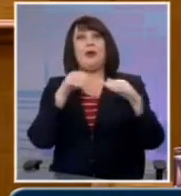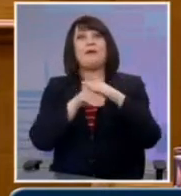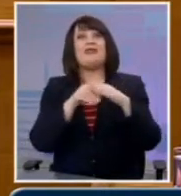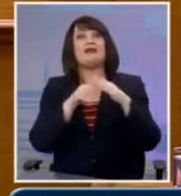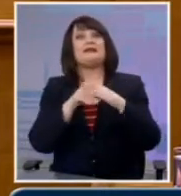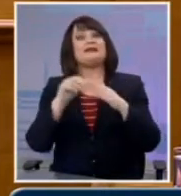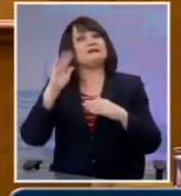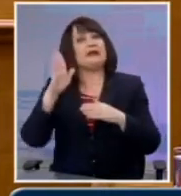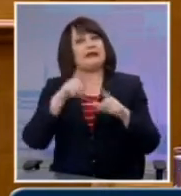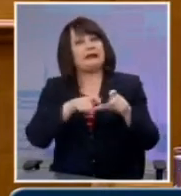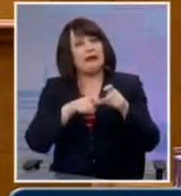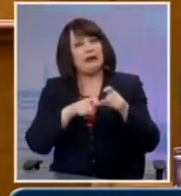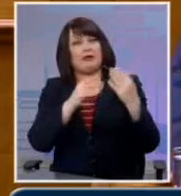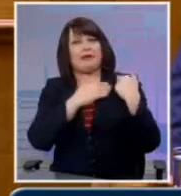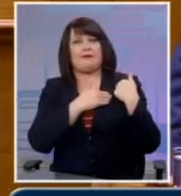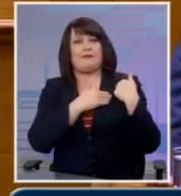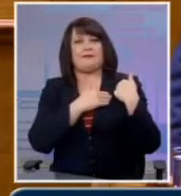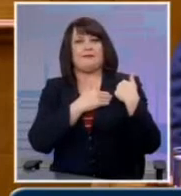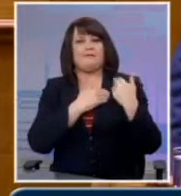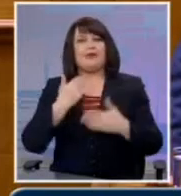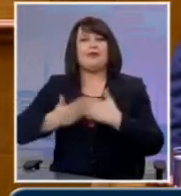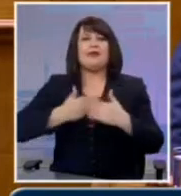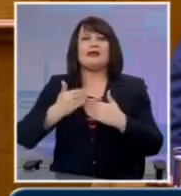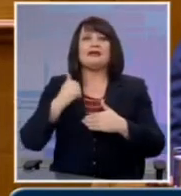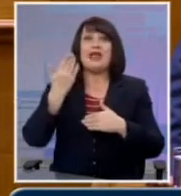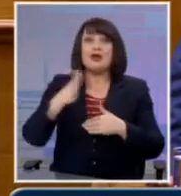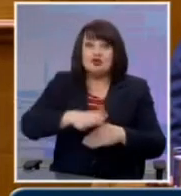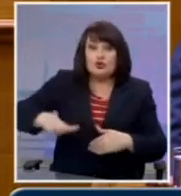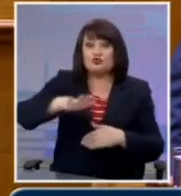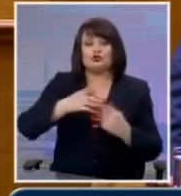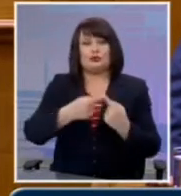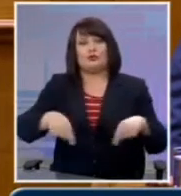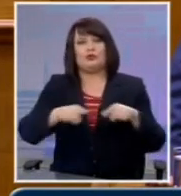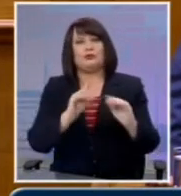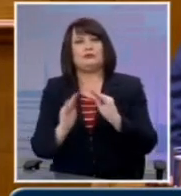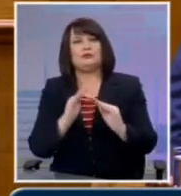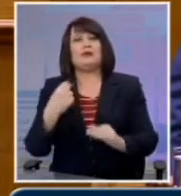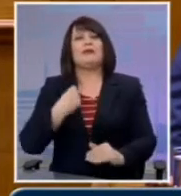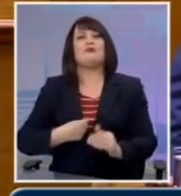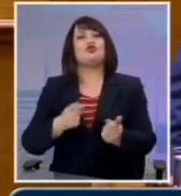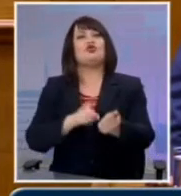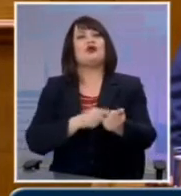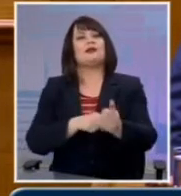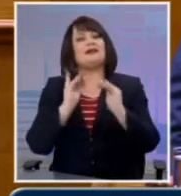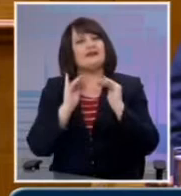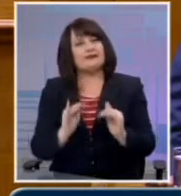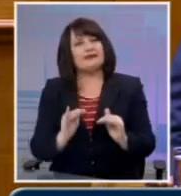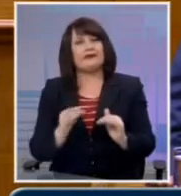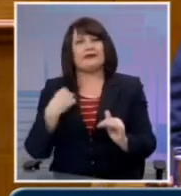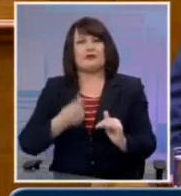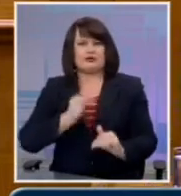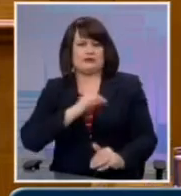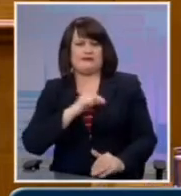Η προστασία ακινήτων εκτός χερσαίας λιμενικής ζώνης. Η περιφρούρηση του δημόσιου χαρακτήρα και των δημοσίων